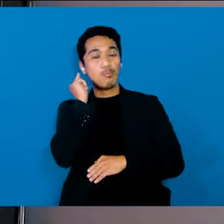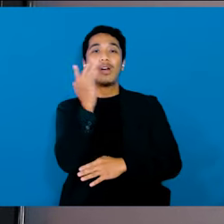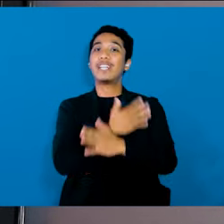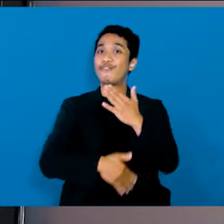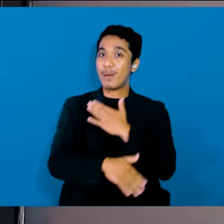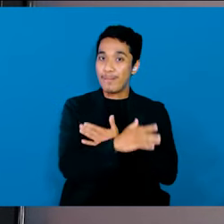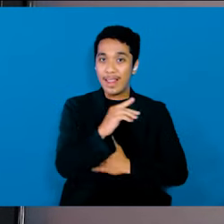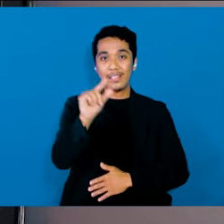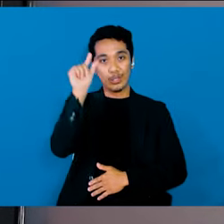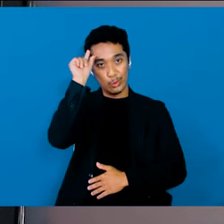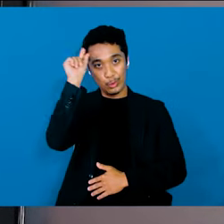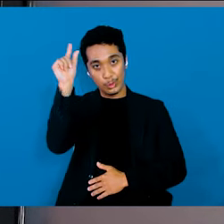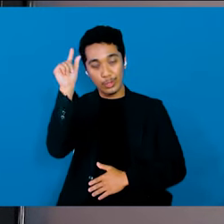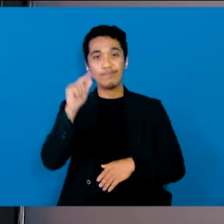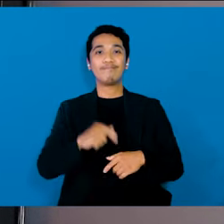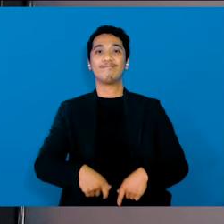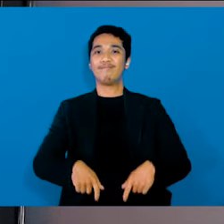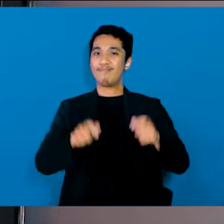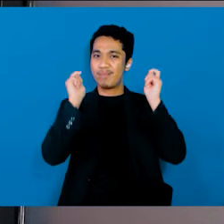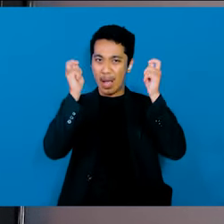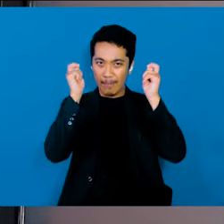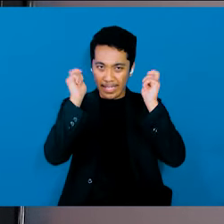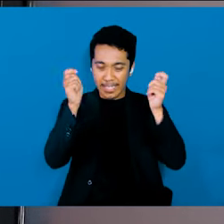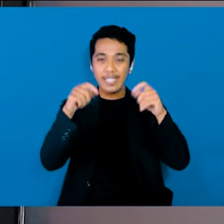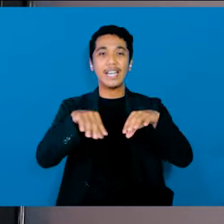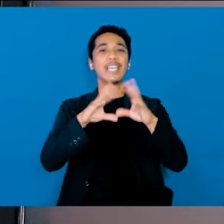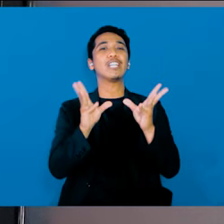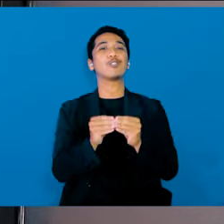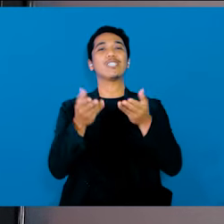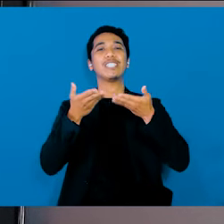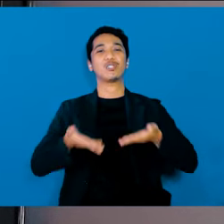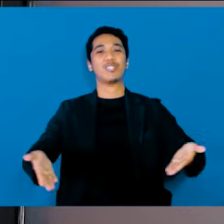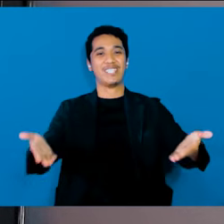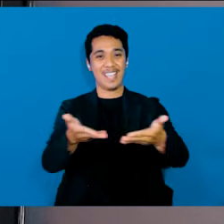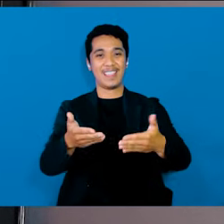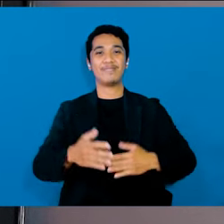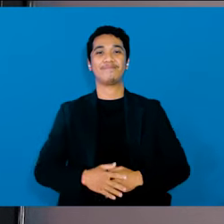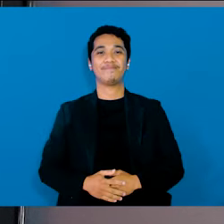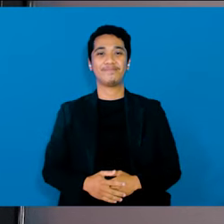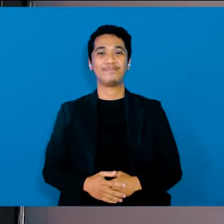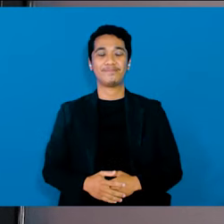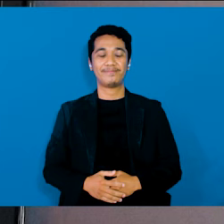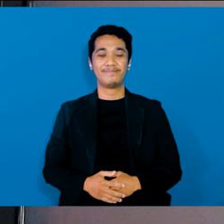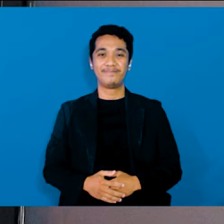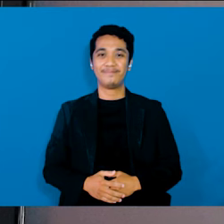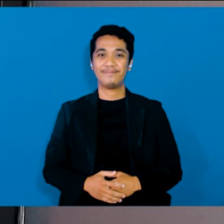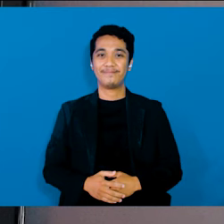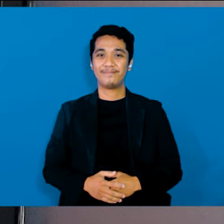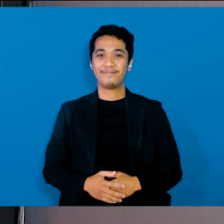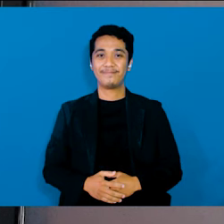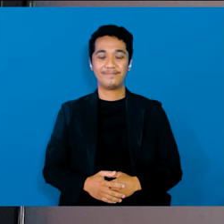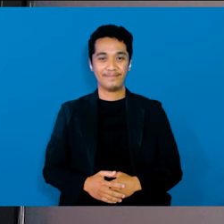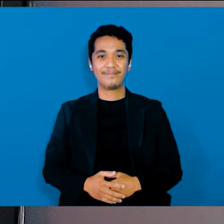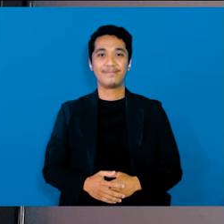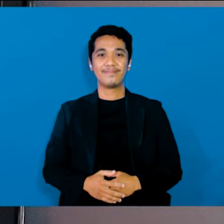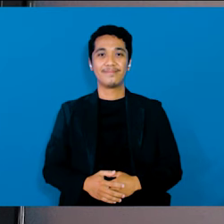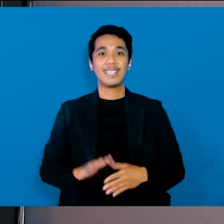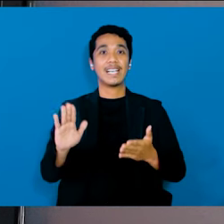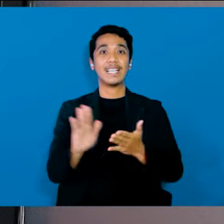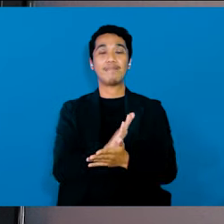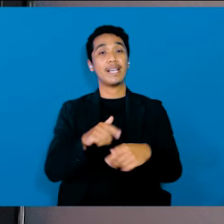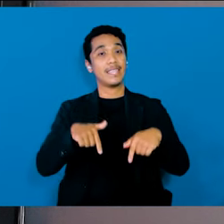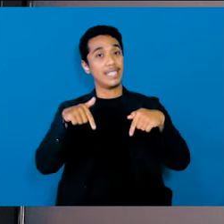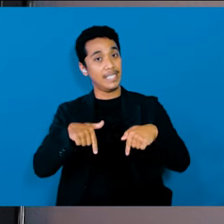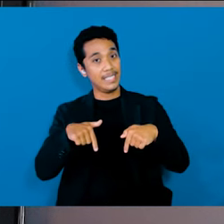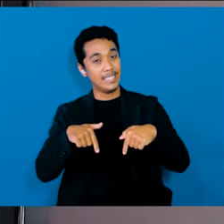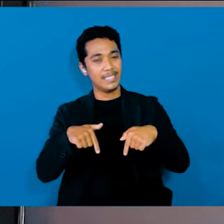difabel untuk mengkampanyekan inklusi sosial. Nah, untuk kesempatan